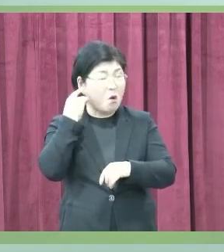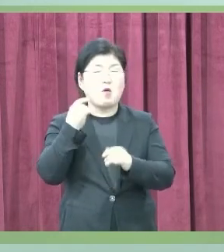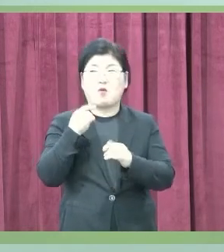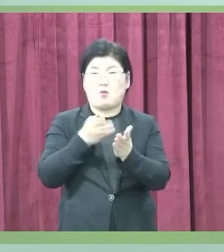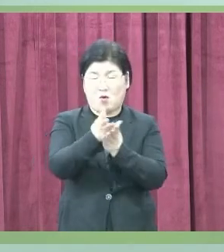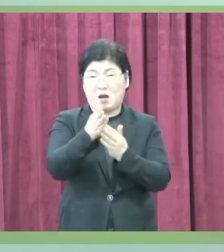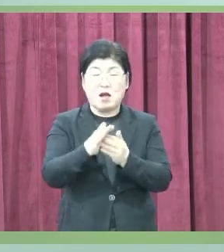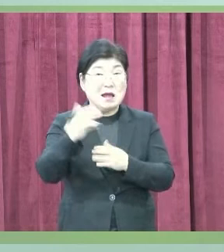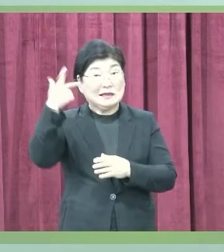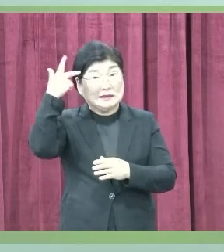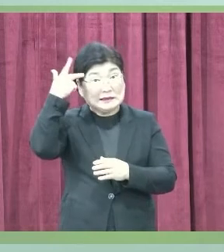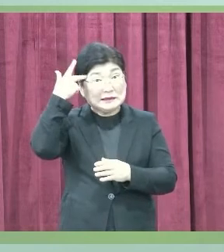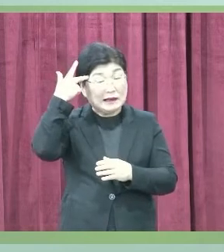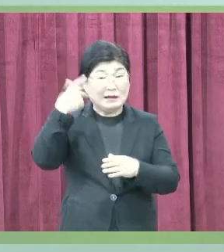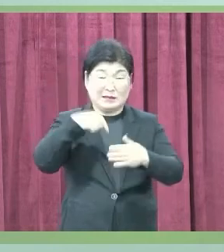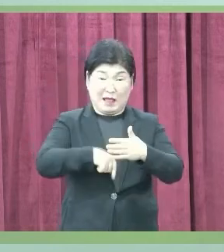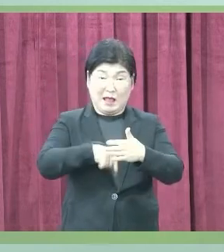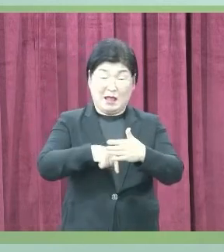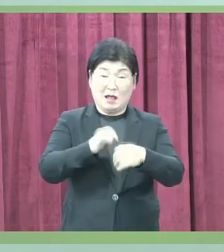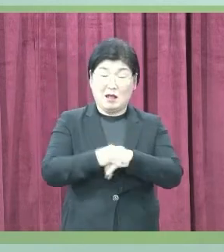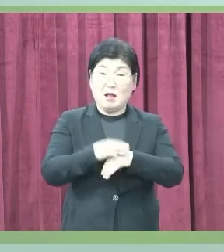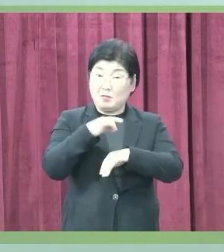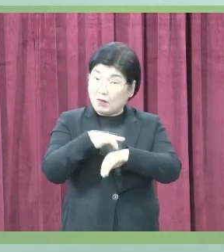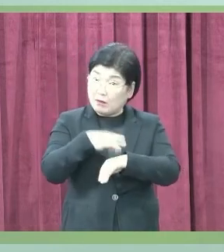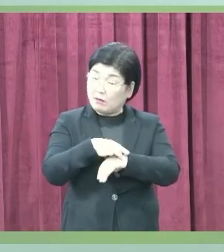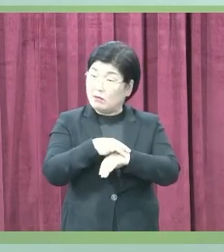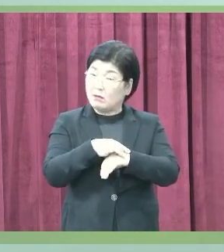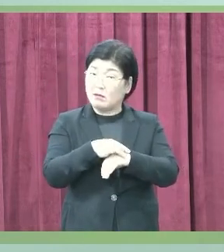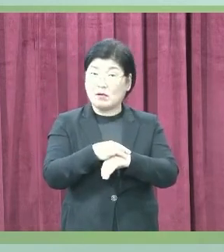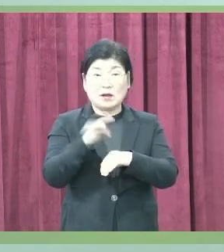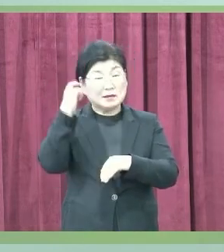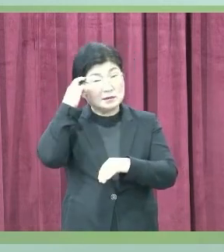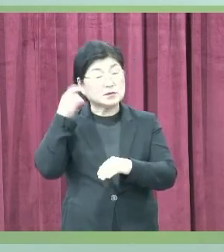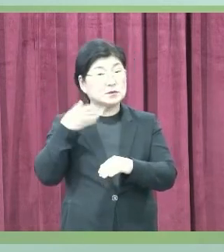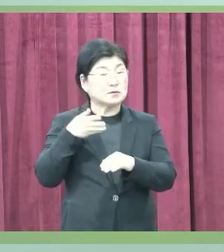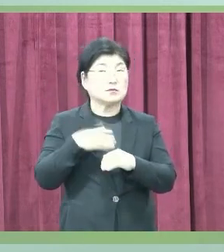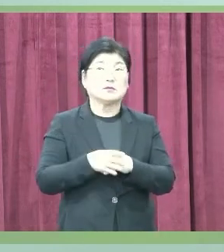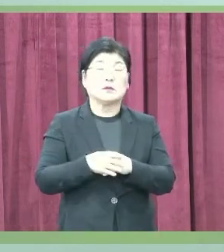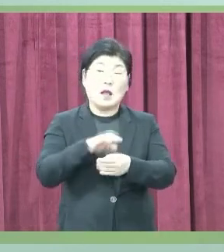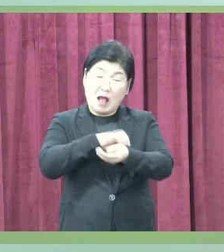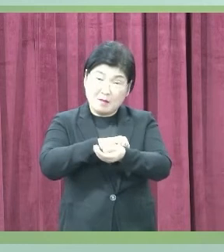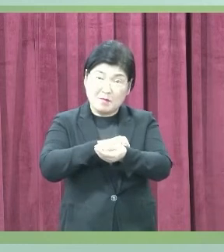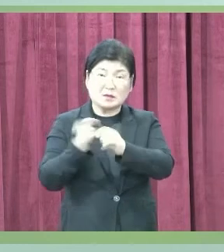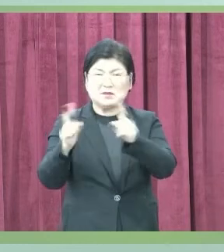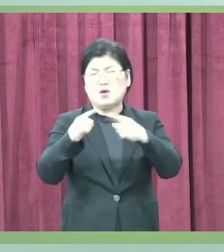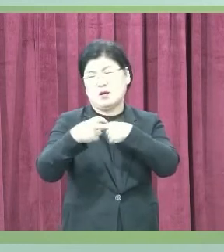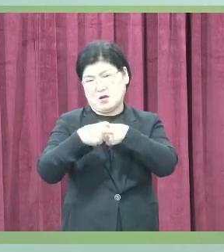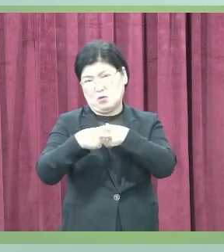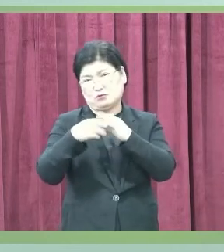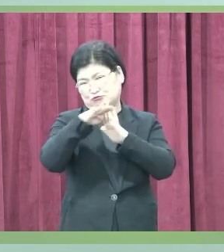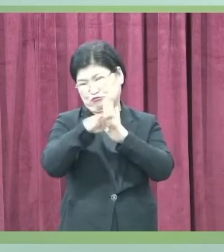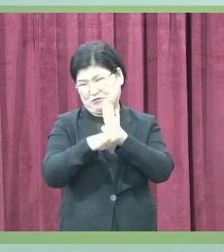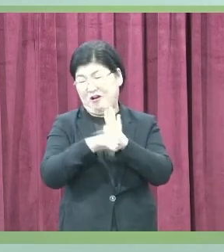나타났고, 지적은 내과, 정형외과, 정신과, 한방, 재활의학과 순서로